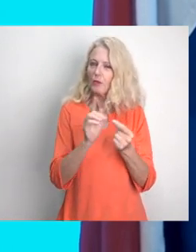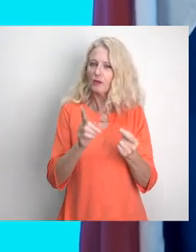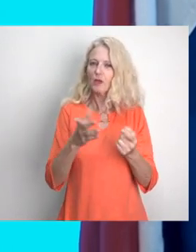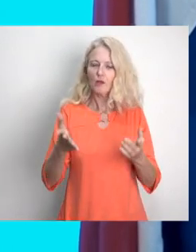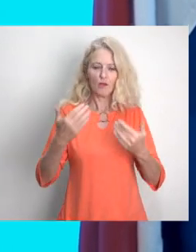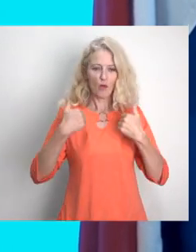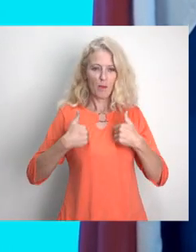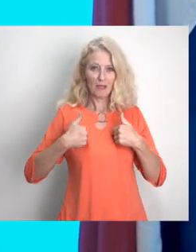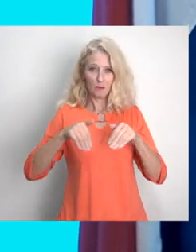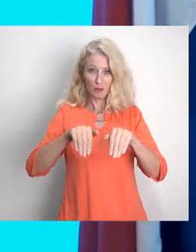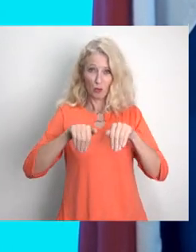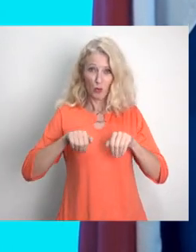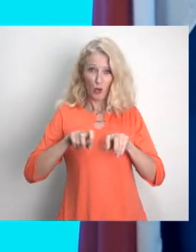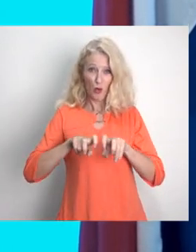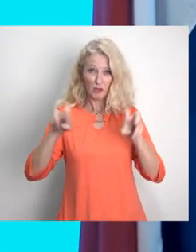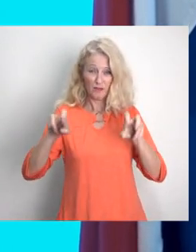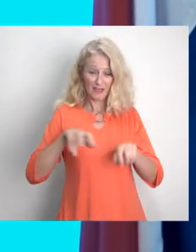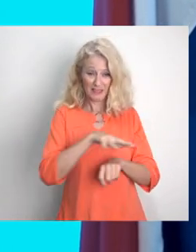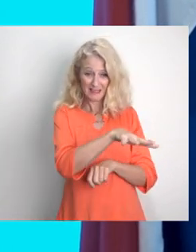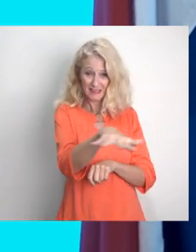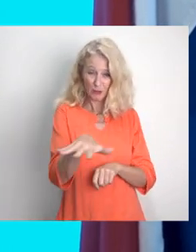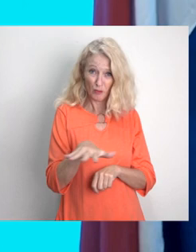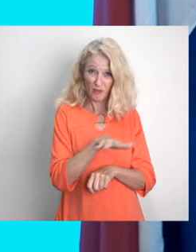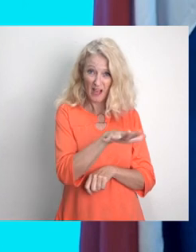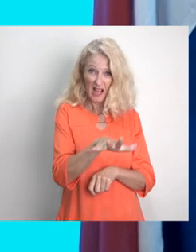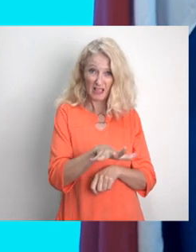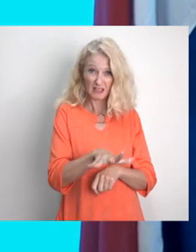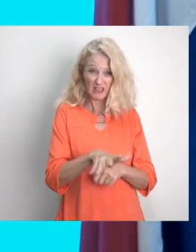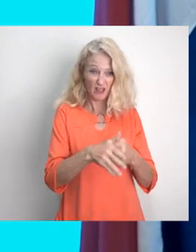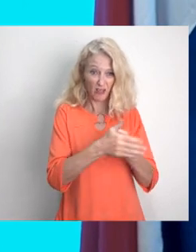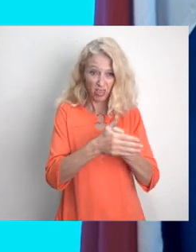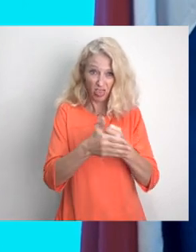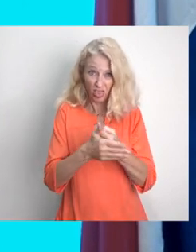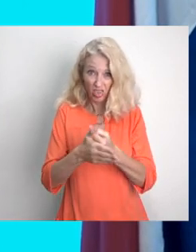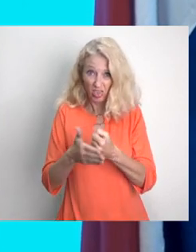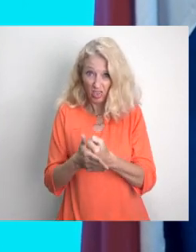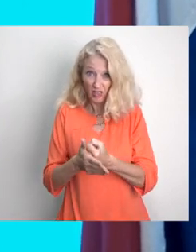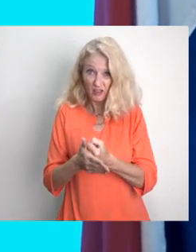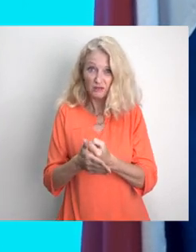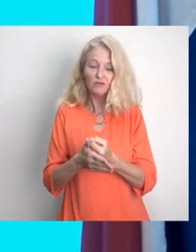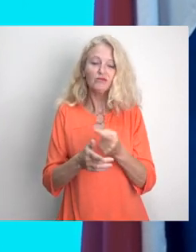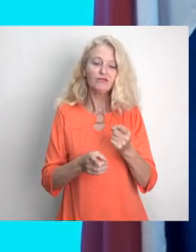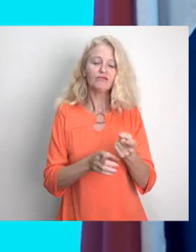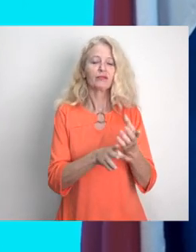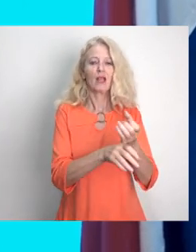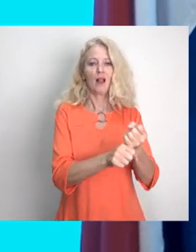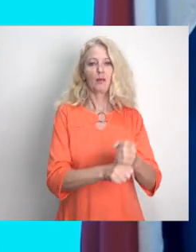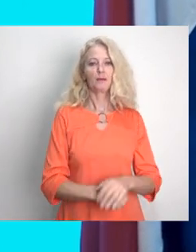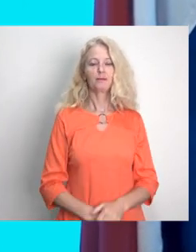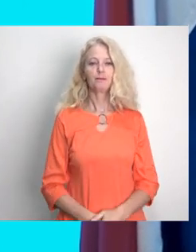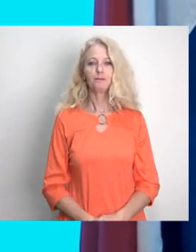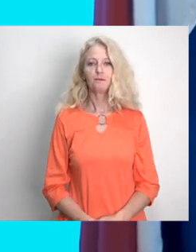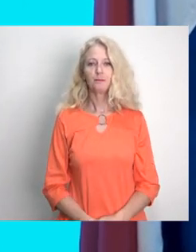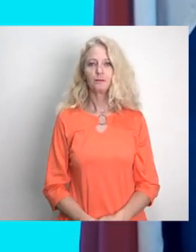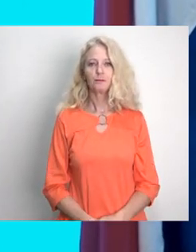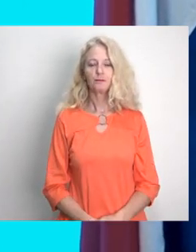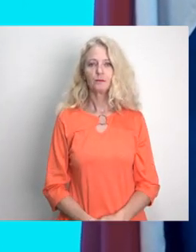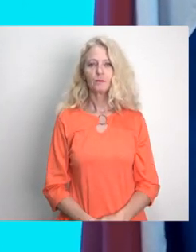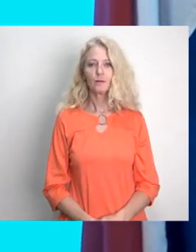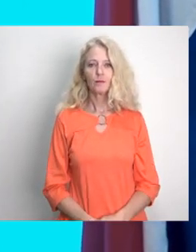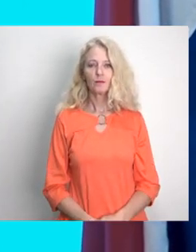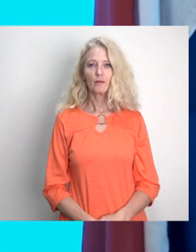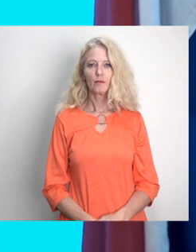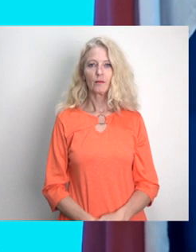wordt aan personen die door de coronasituatie in een lastige situatie terecht zijn gekomen. Zoals